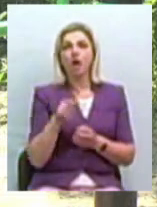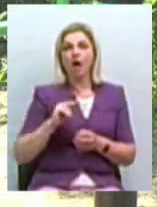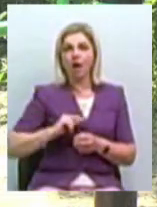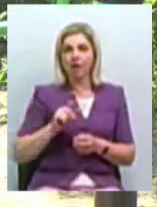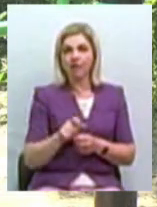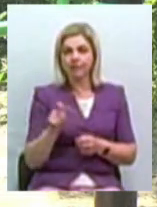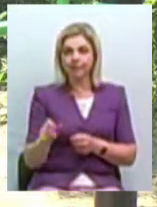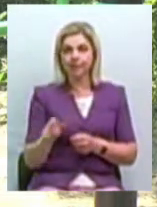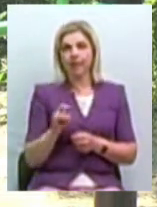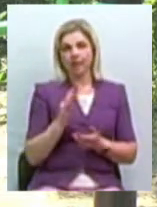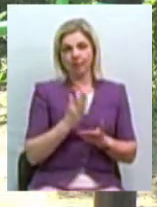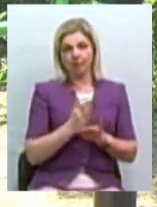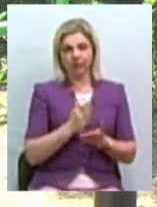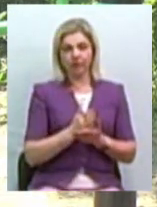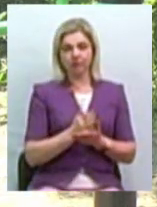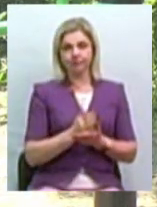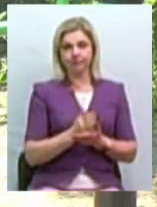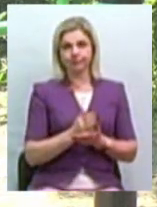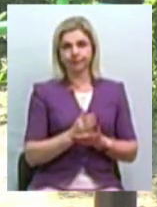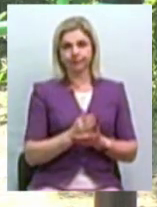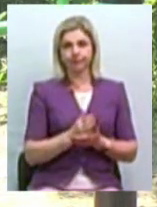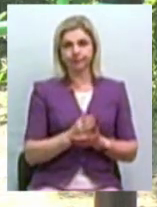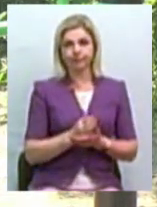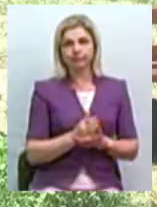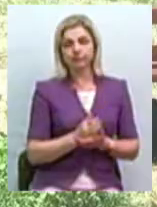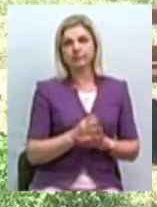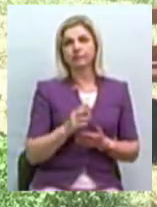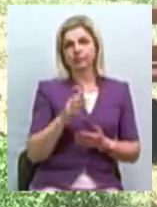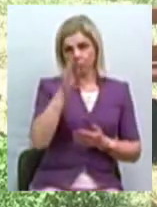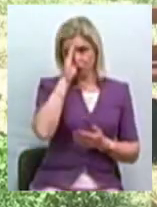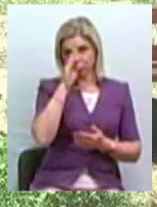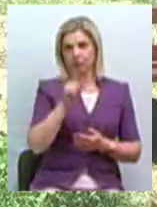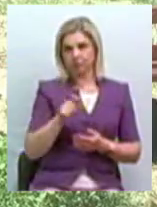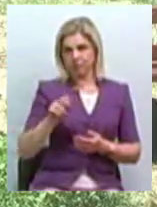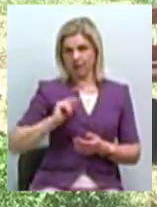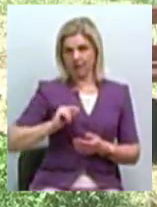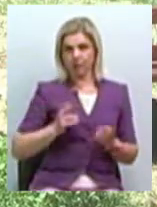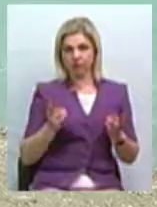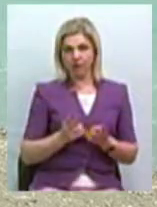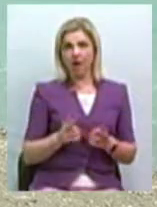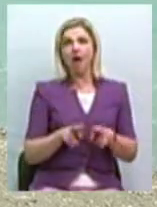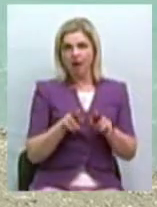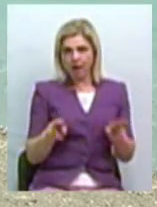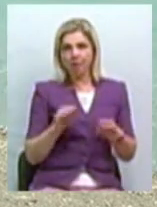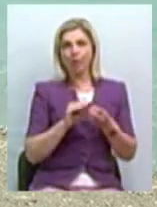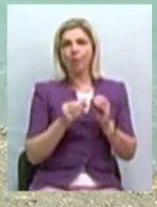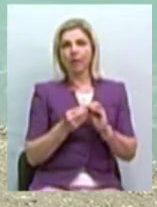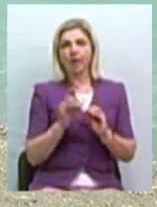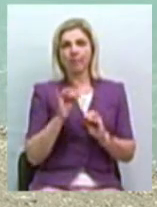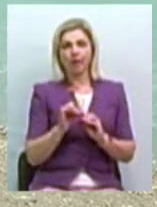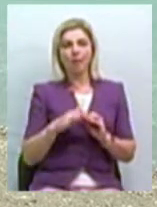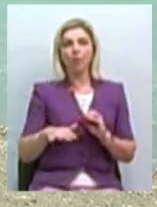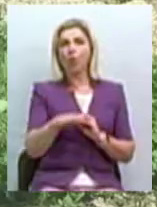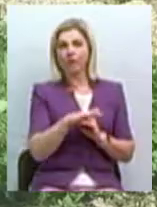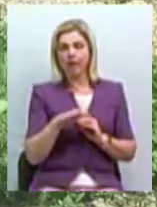мають вноситися декілька одиниць обслуговуючого персоналу. З такою ж проблемою зіштовхнулись автори проєкту «Шикарний